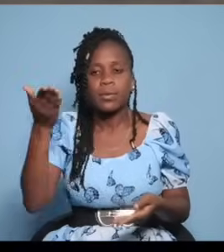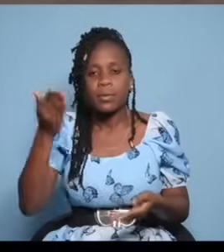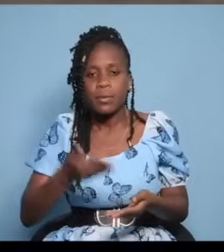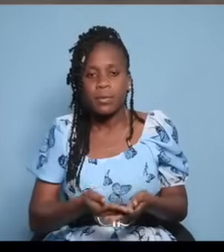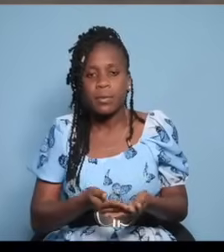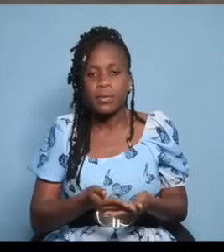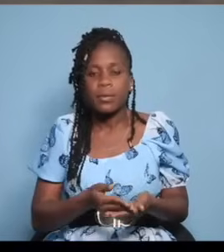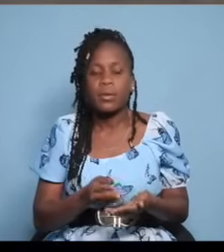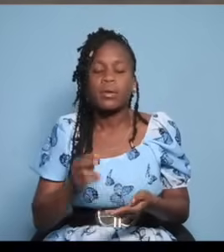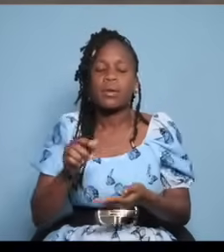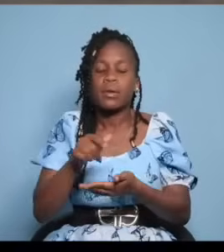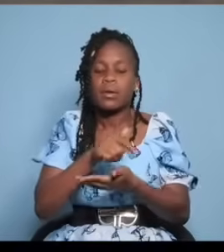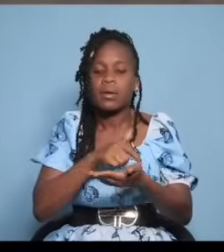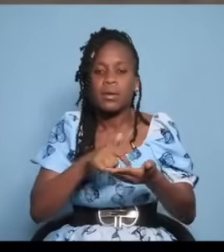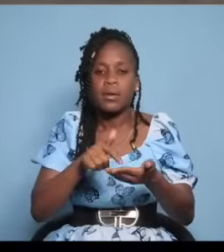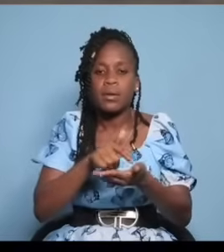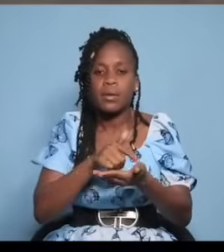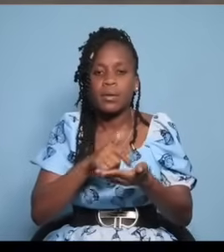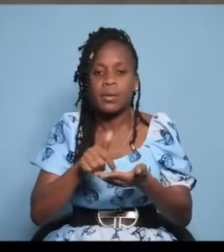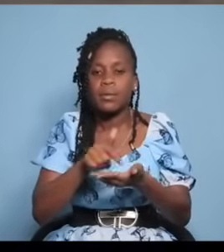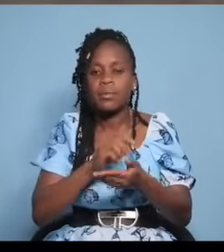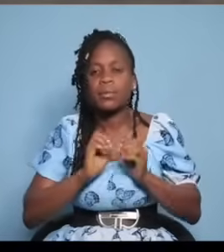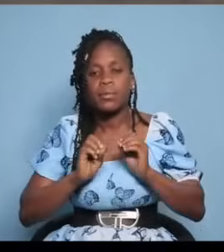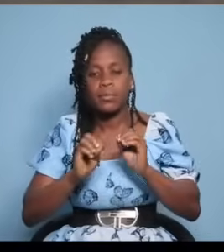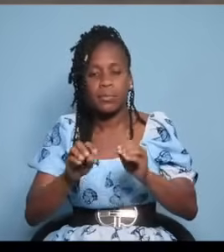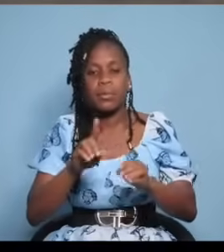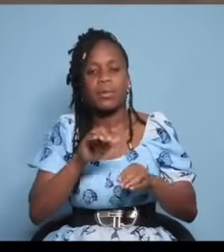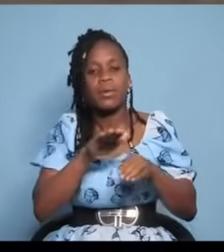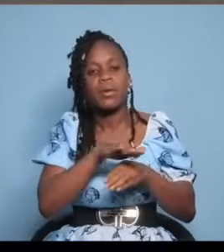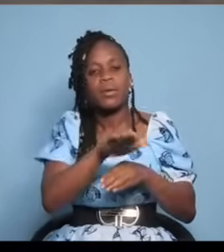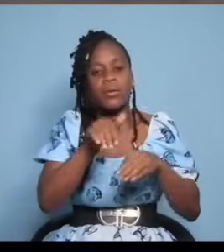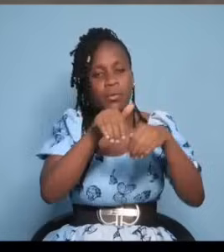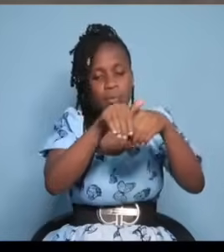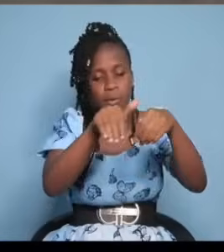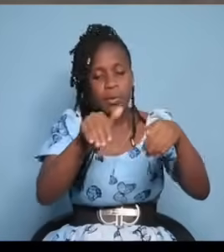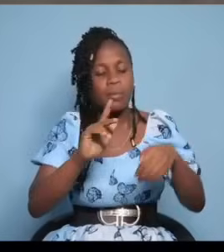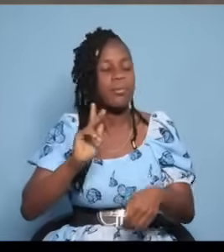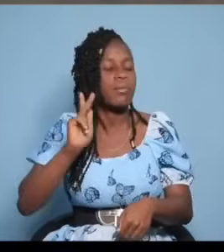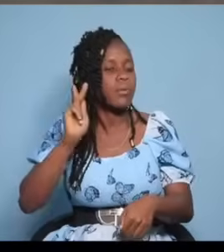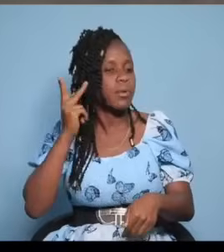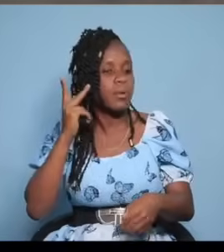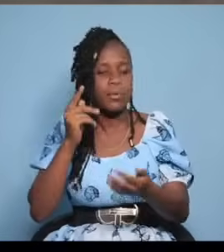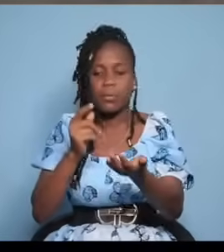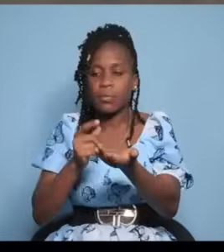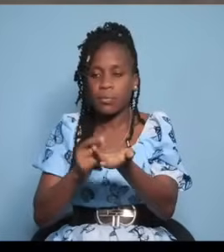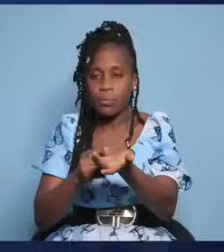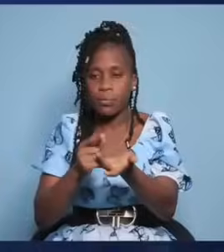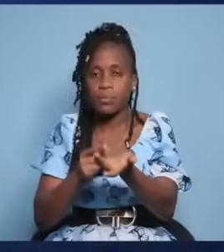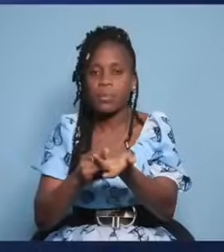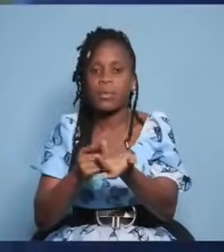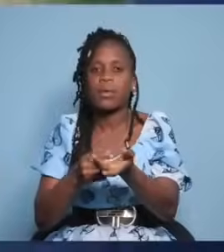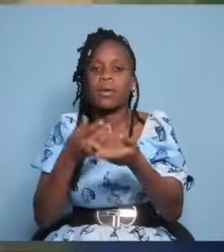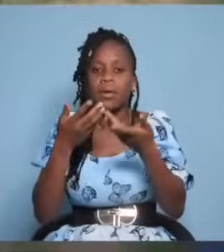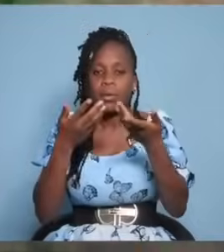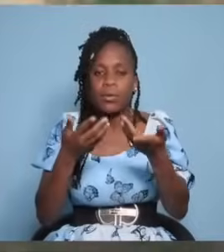New site, eneo ambalo liko mpakani mwa Kenya na Uganda na Sudan, ni eneo la Sudan Kusini ambalo lina